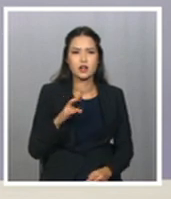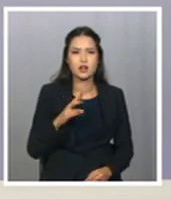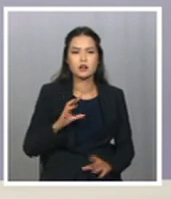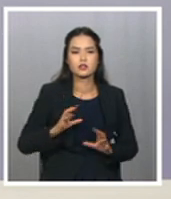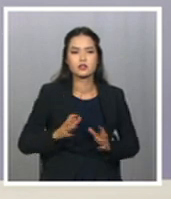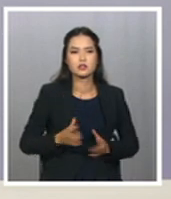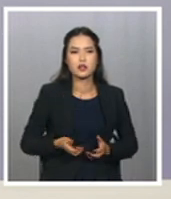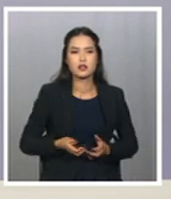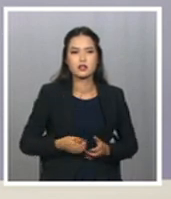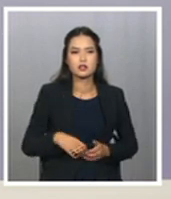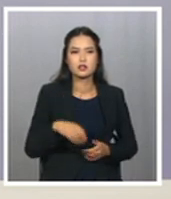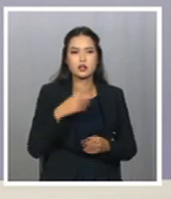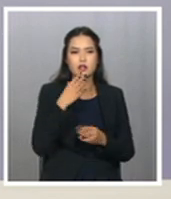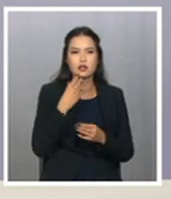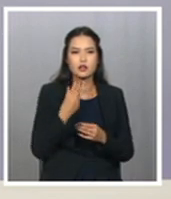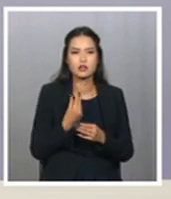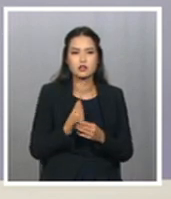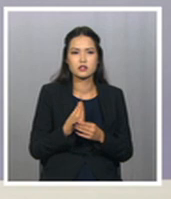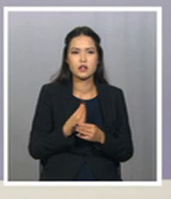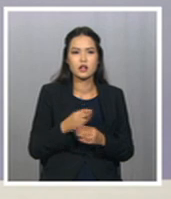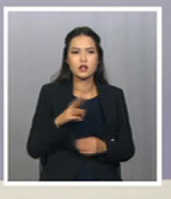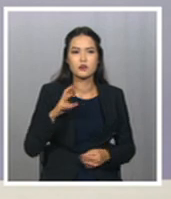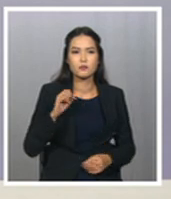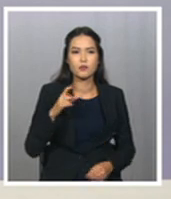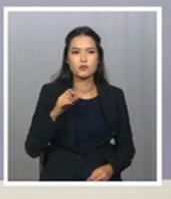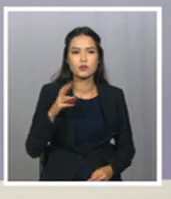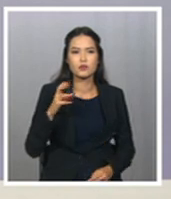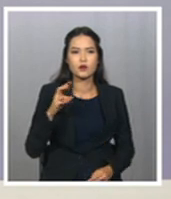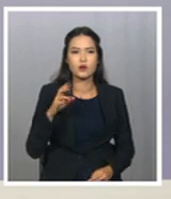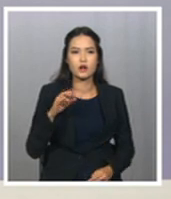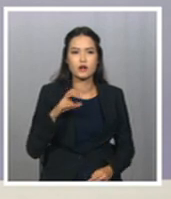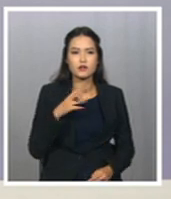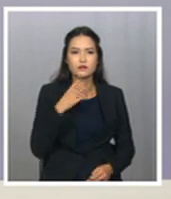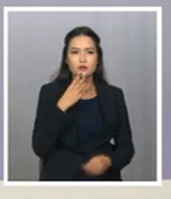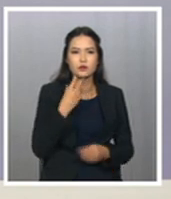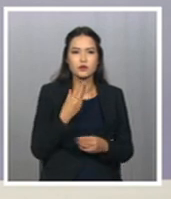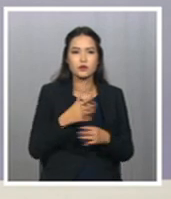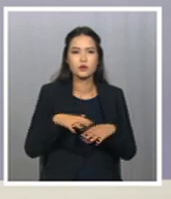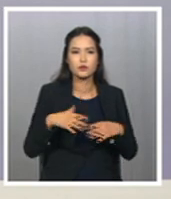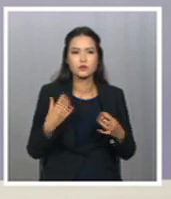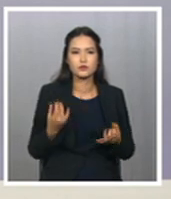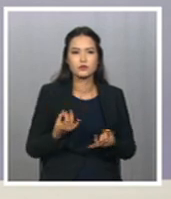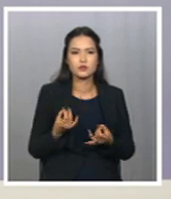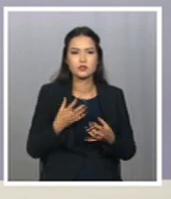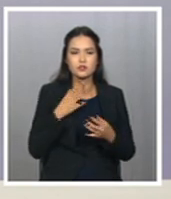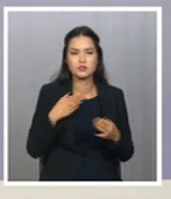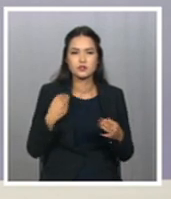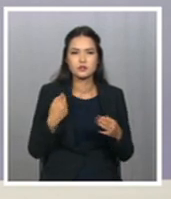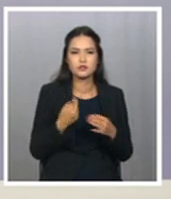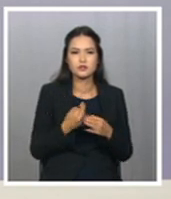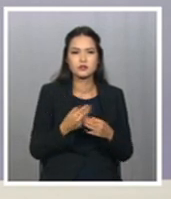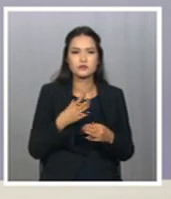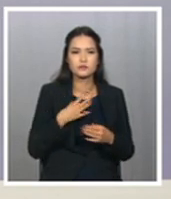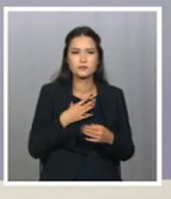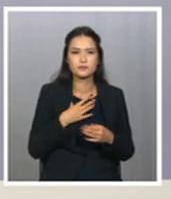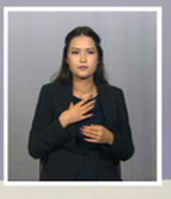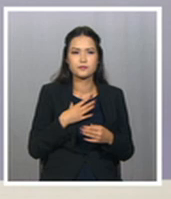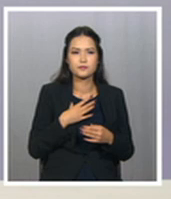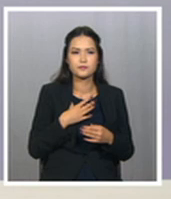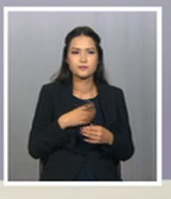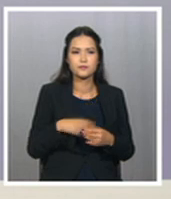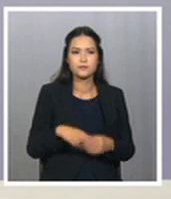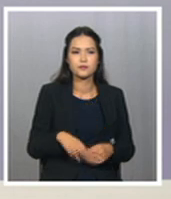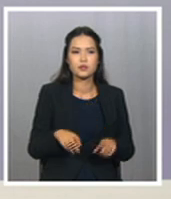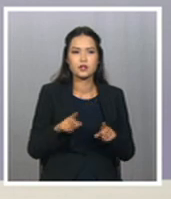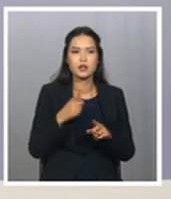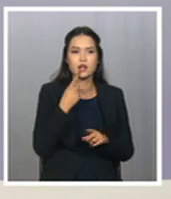Қабдолов пен, бертінде Мұхтар Шахановтармен өте тығыз қарым-қатынаста болып дос болған.